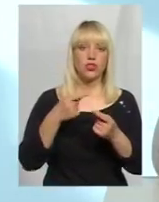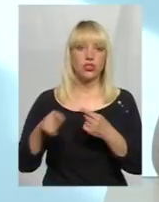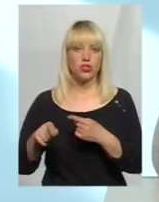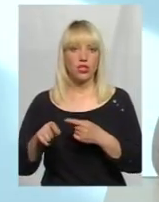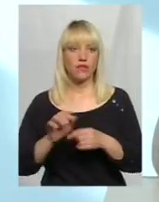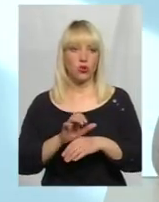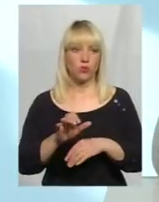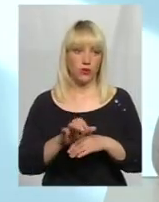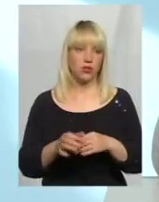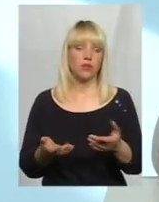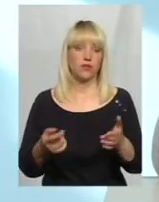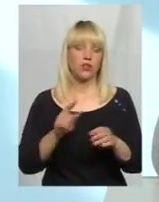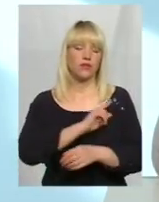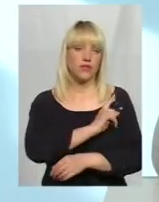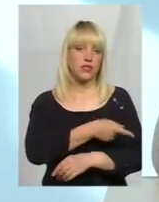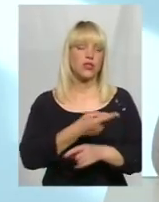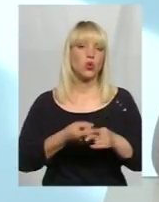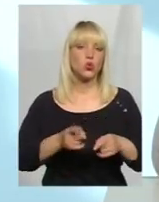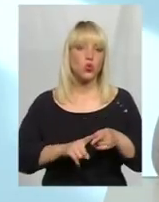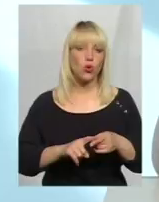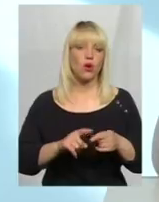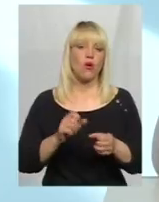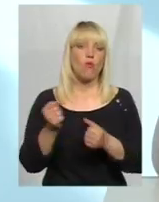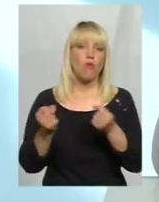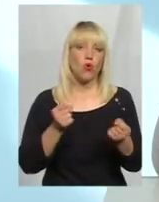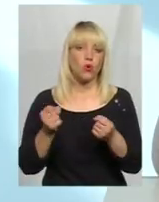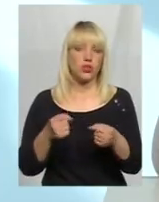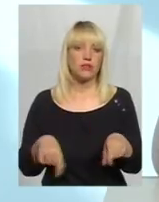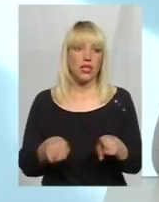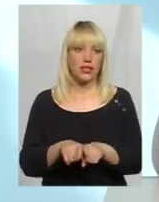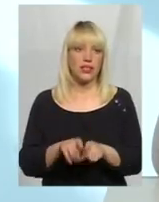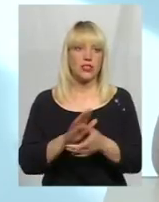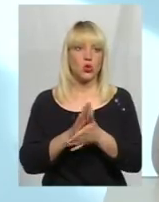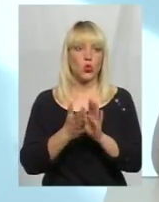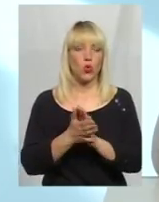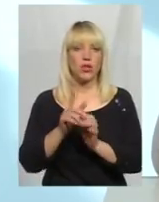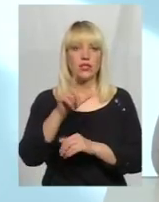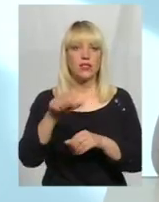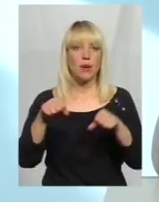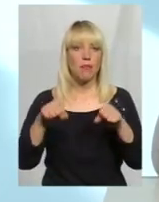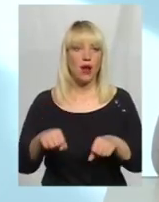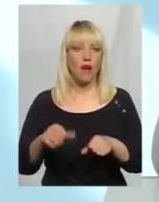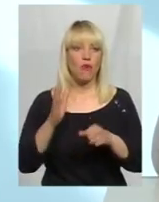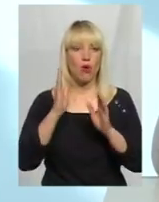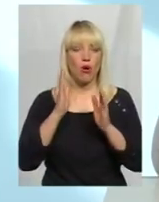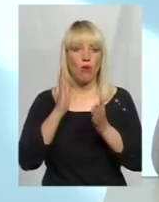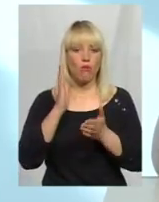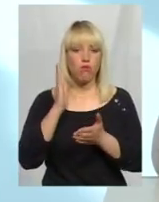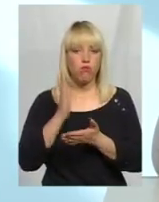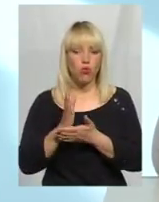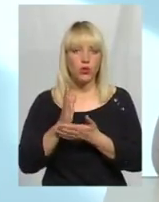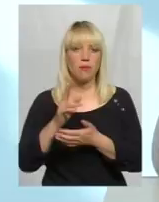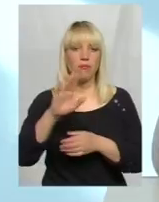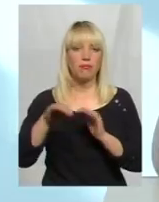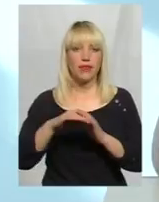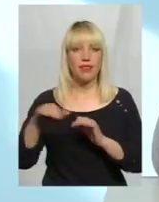силу цього, звичайно, що боротися в такій ситуації за право бути під небом там в Європі